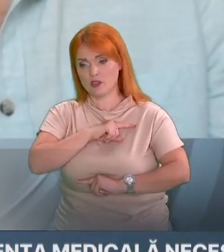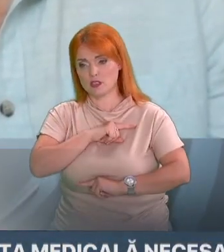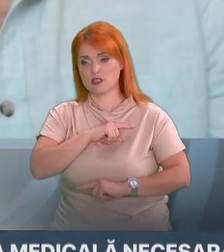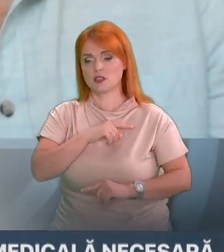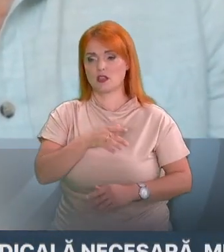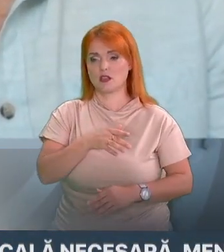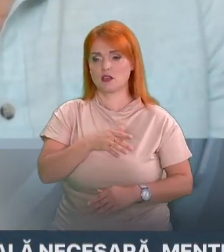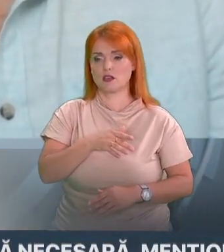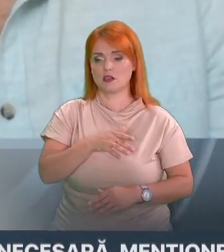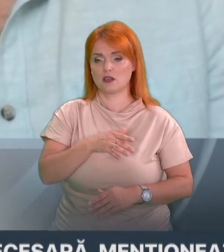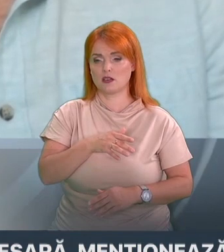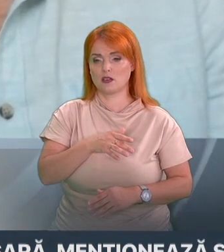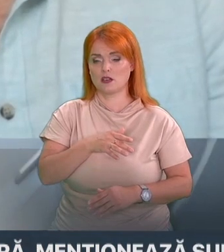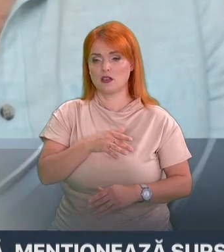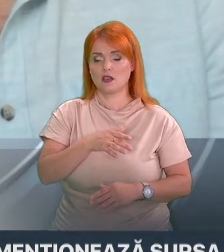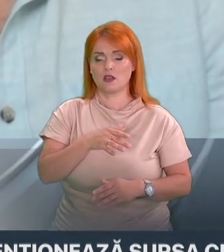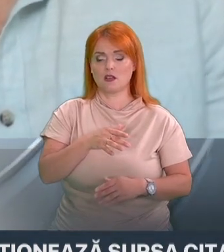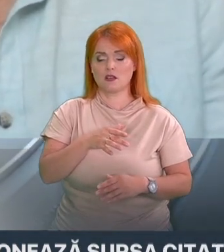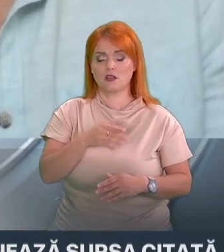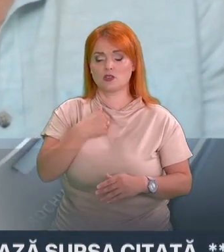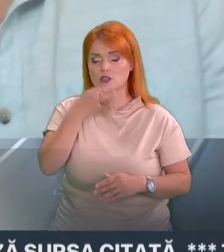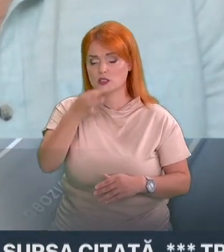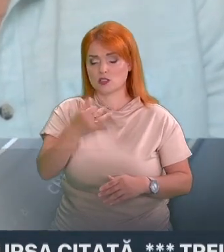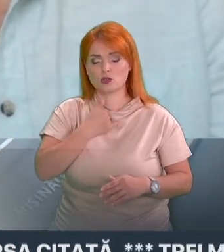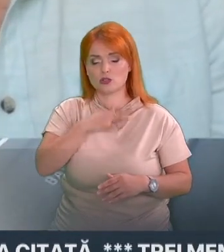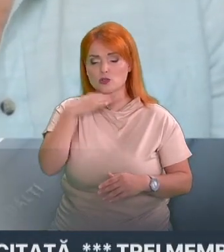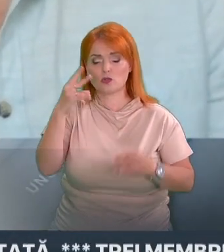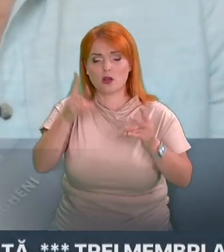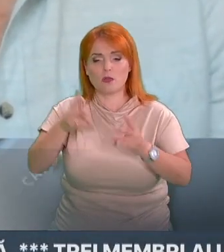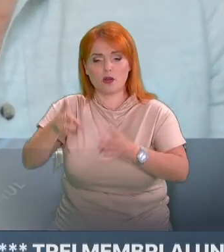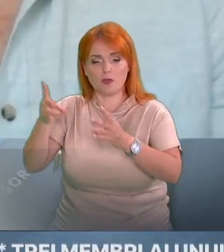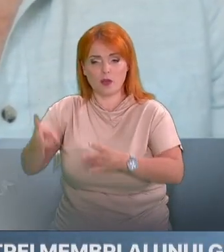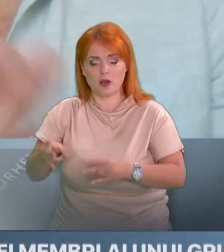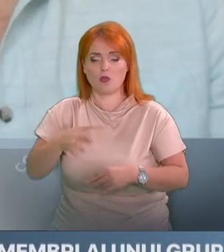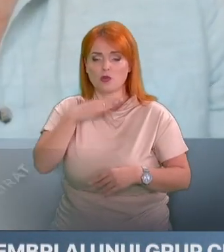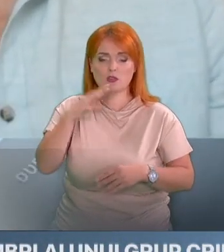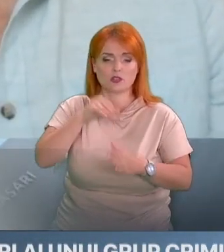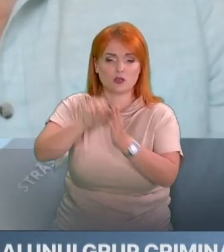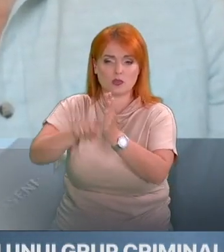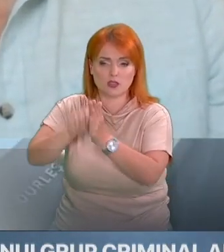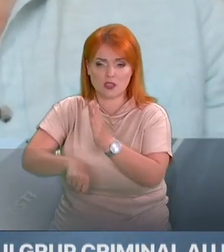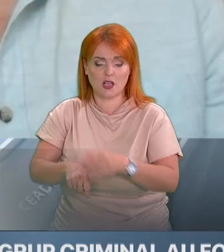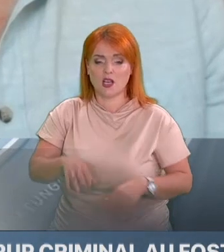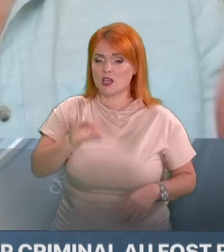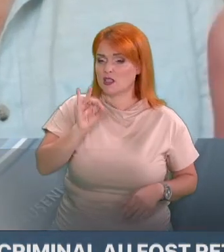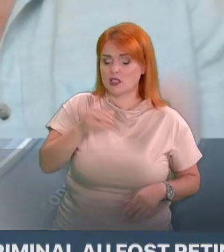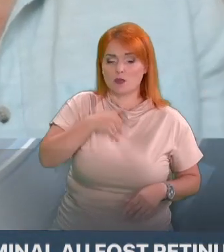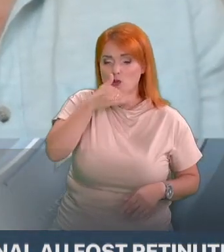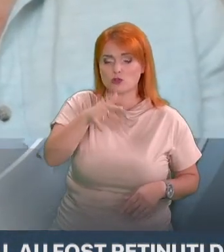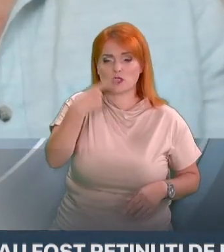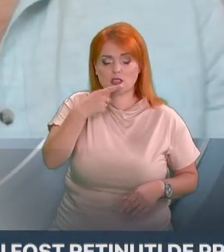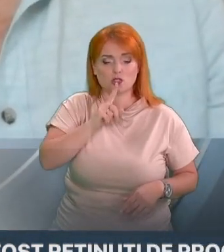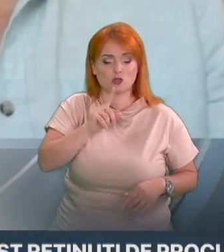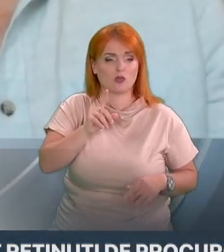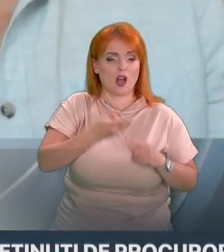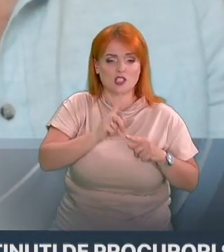ales cu atâtea și atâtea victime și jertfe. Deci nu poate fi de vorba despre eliberare, așa cum continuă să vocifereze și domnul Voronin